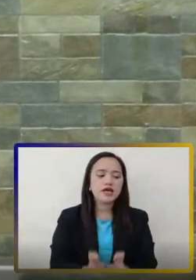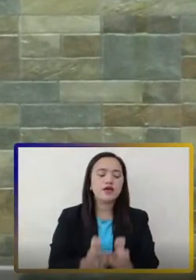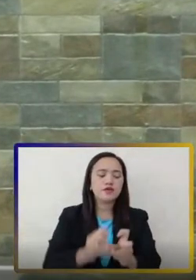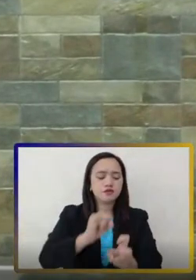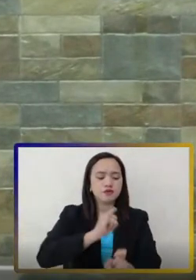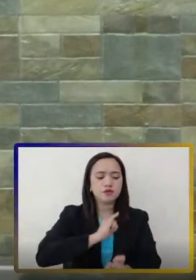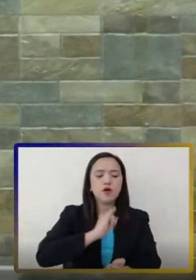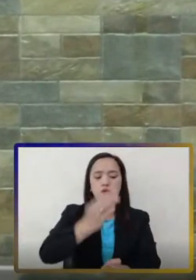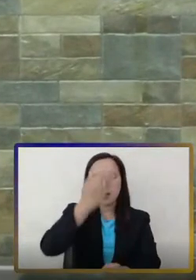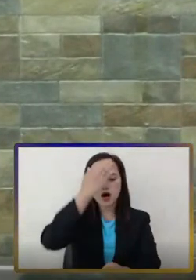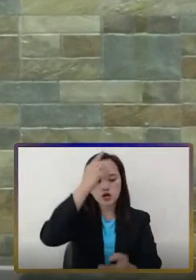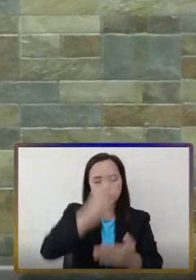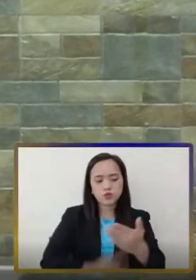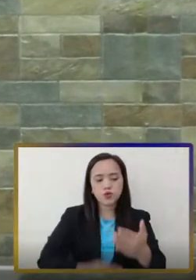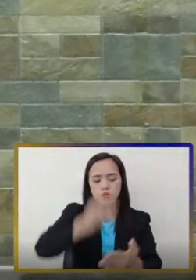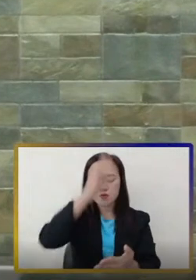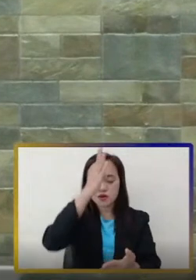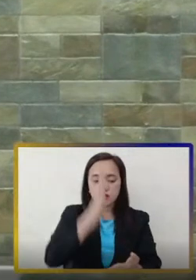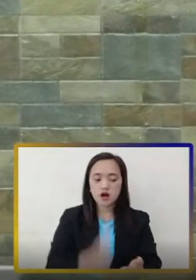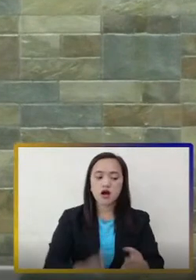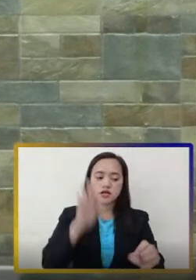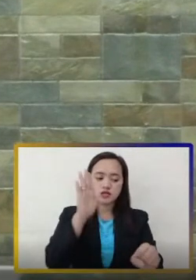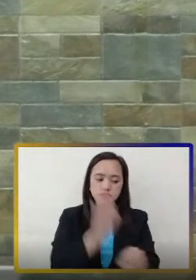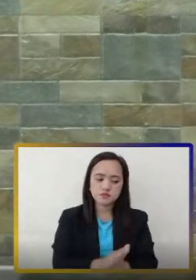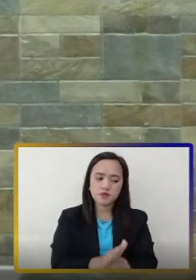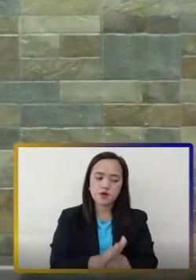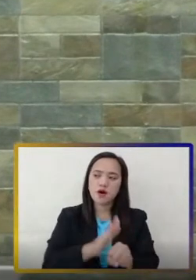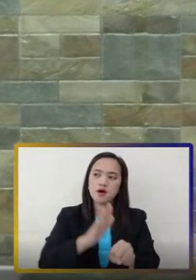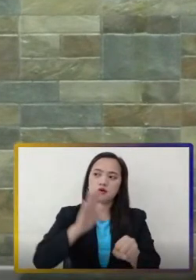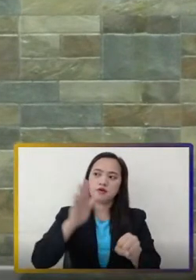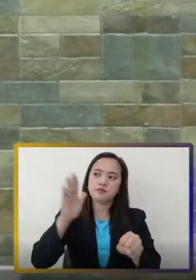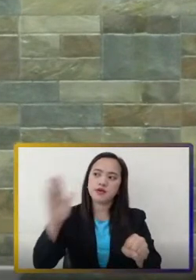stood. Even though I knew what God had